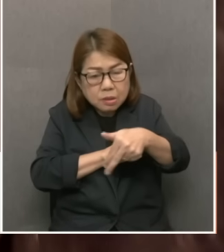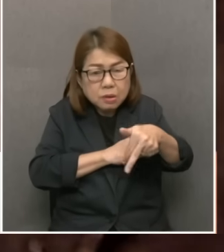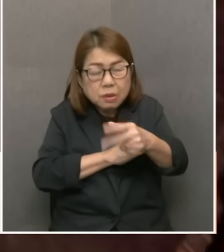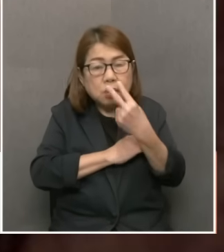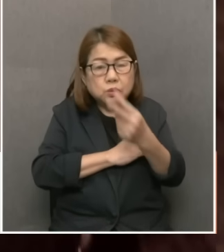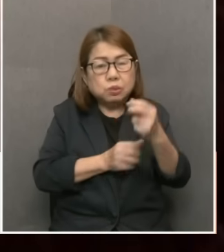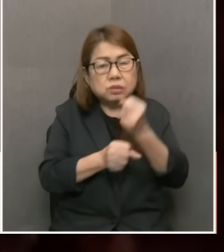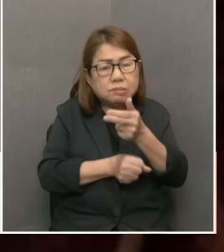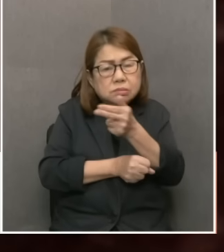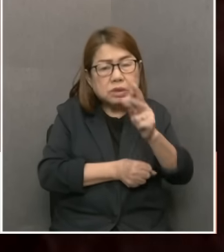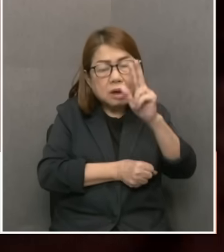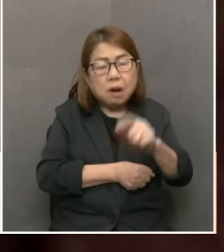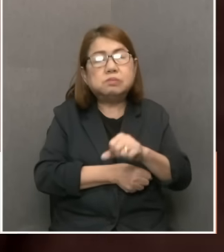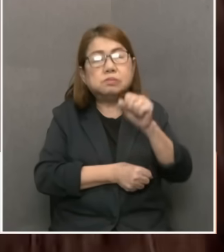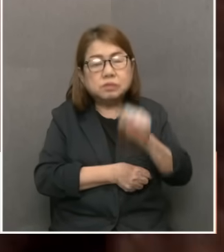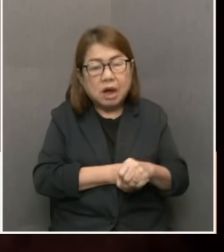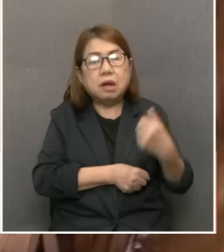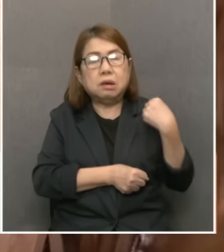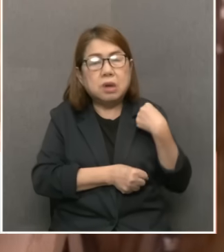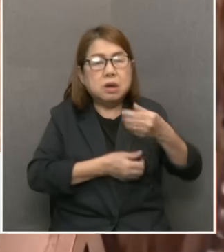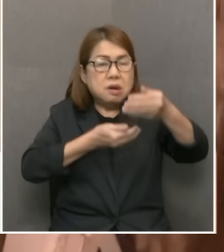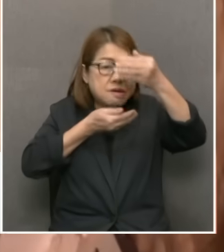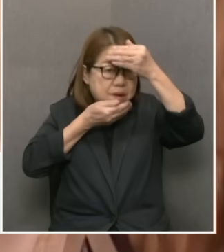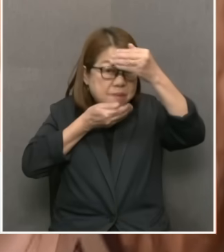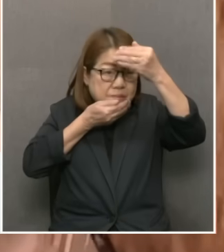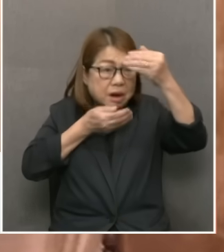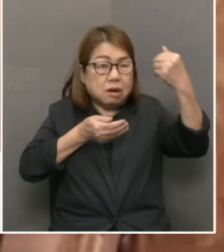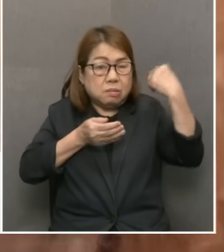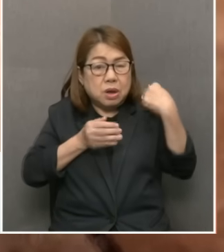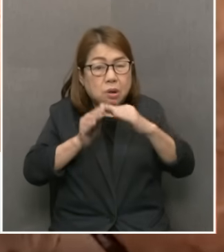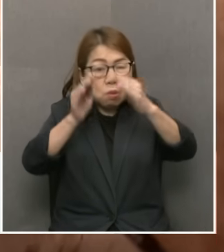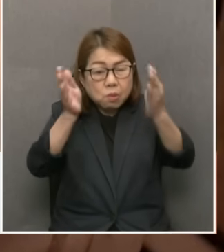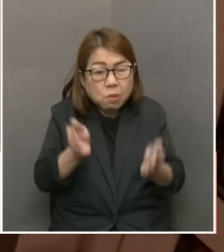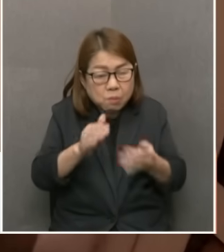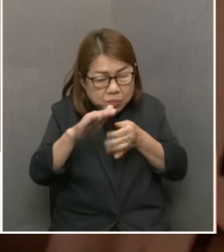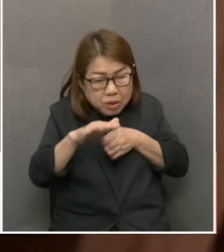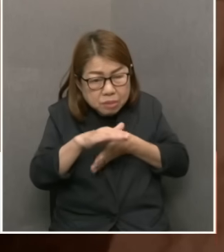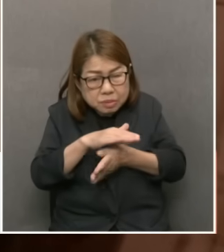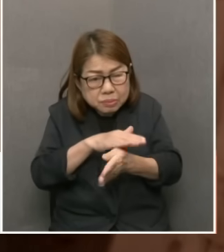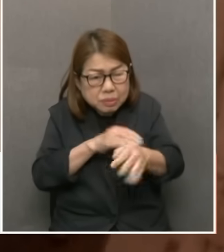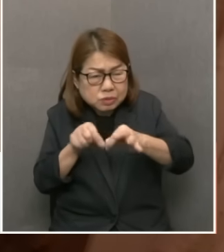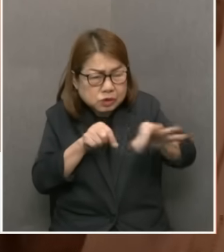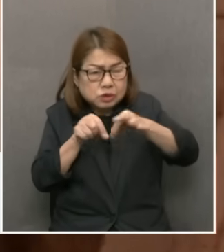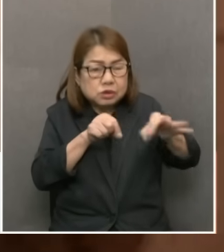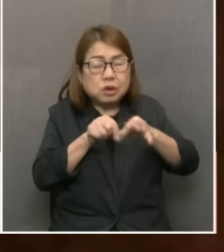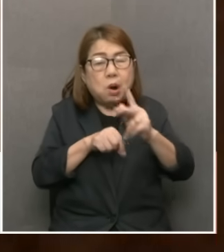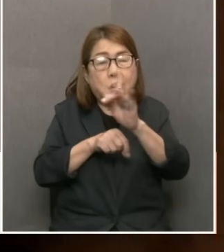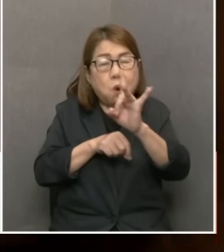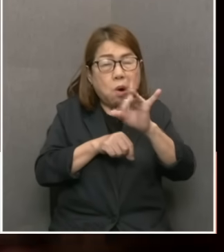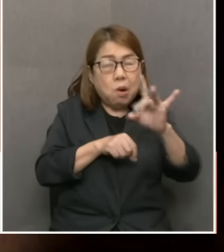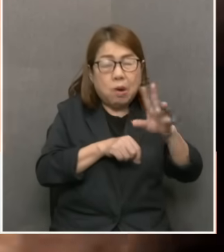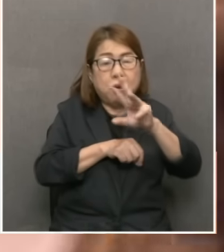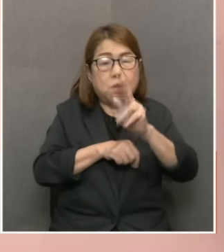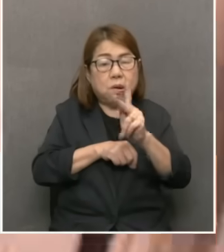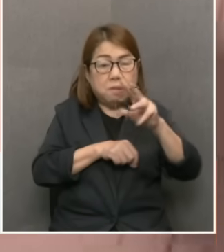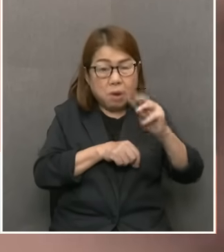รับนะครับว่าฮามาสเนี่ยมีเครือข่ายอุโมงค์ลับหลายร้อยกิโลเมตรหลุมหลบภัยและปล่องทางเข้าทั่วกาซาส่วนฮาม